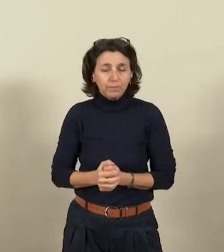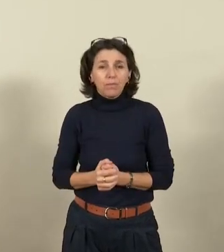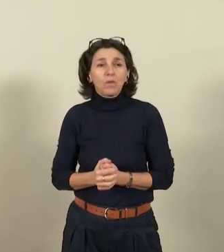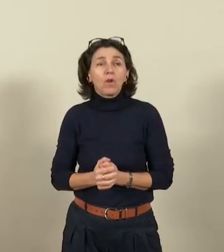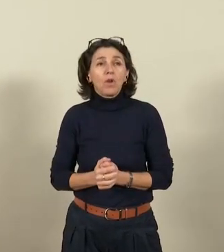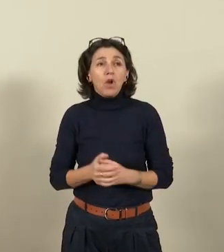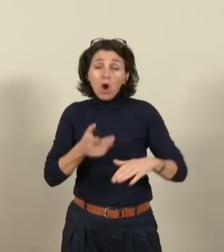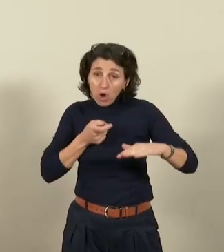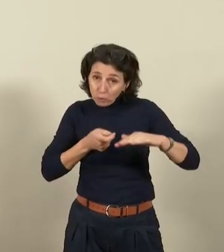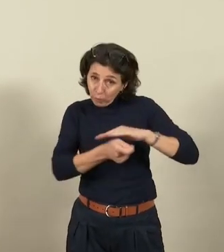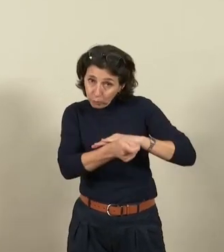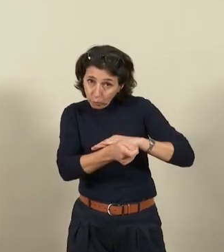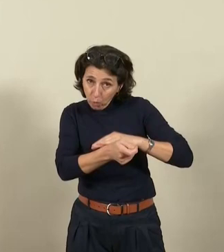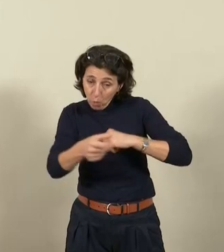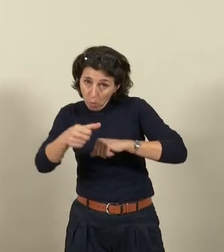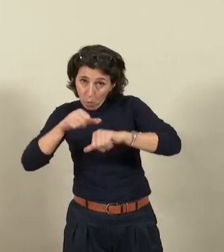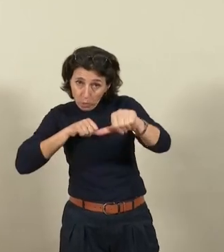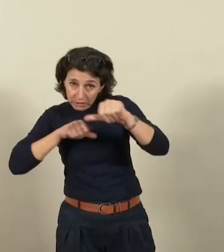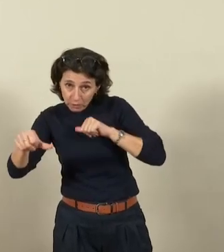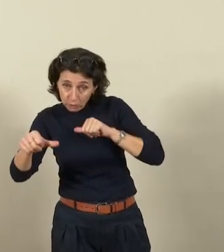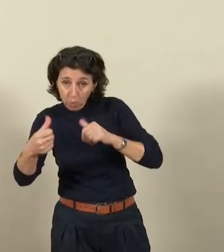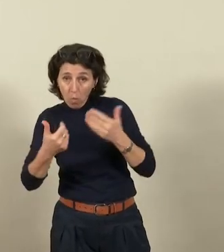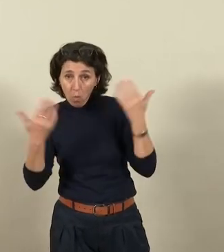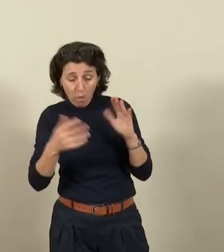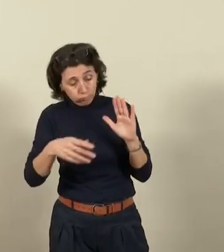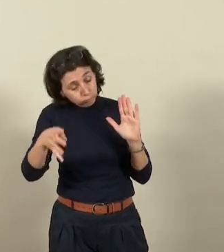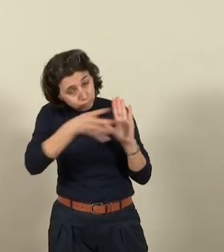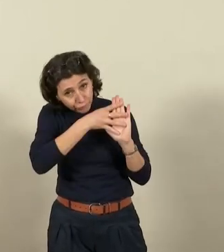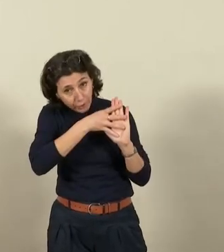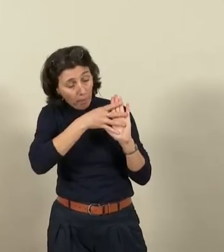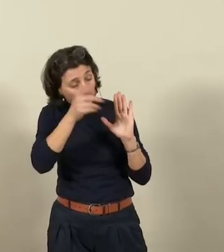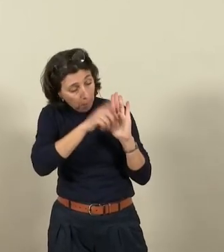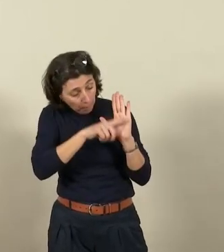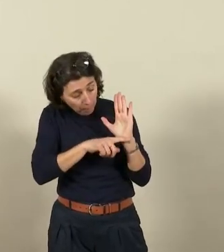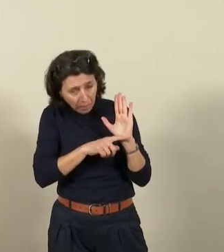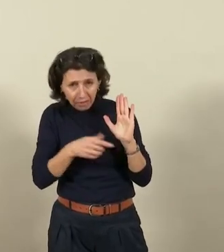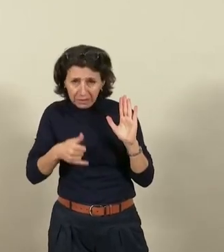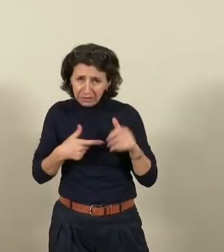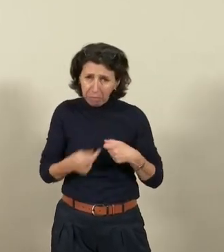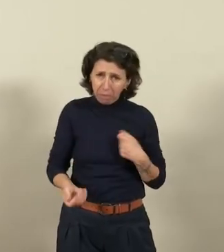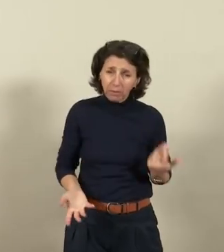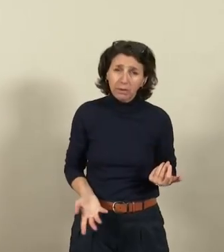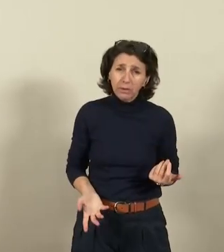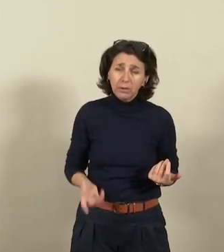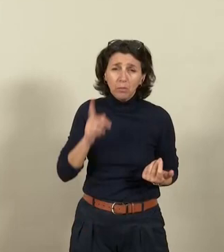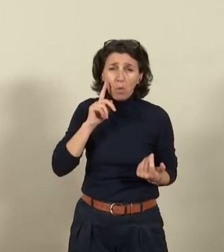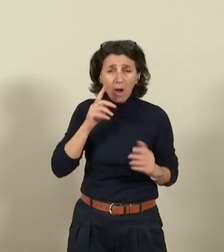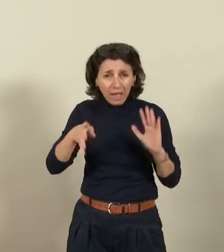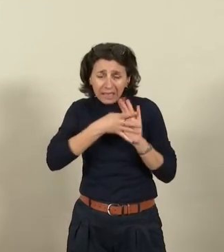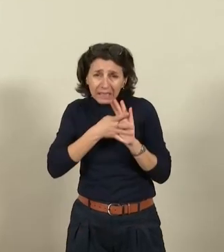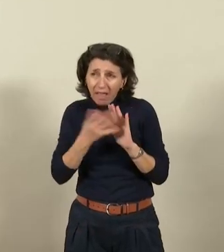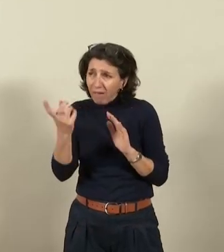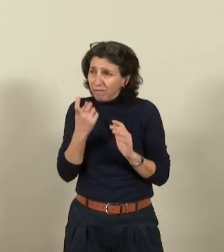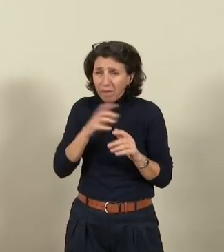subvention au respect de critères qui n'ont à notre sens rien à faire ici car il relève de l'idéologie et de